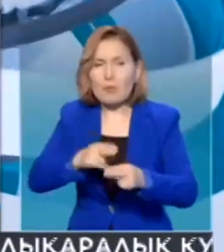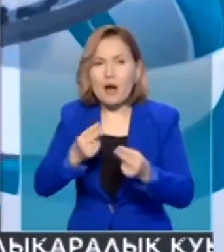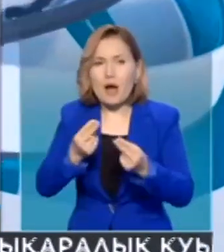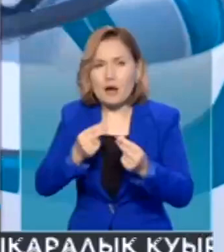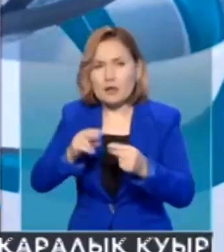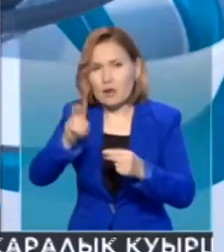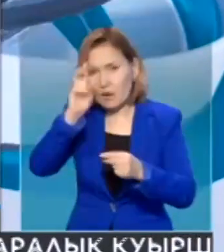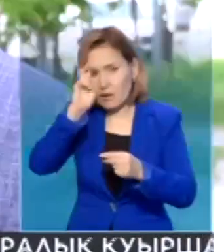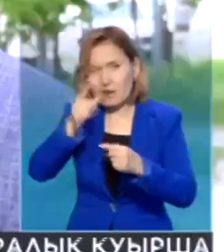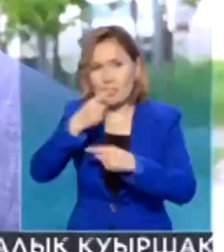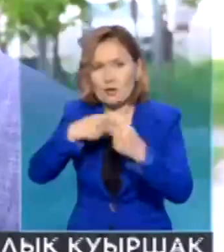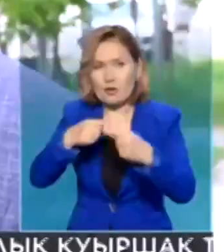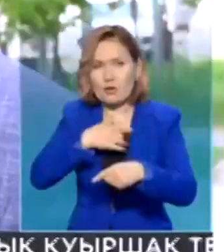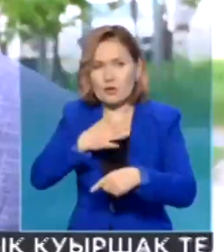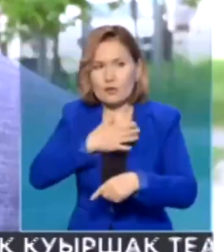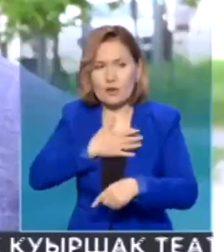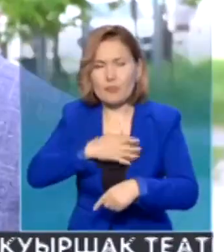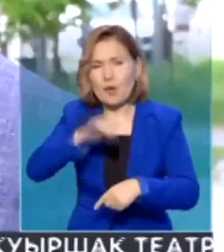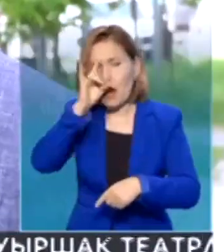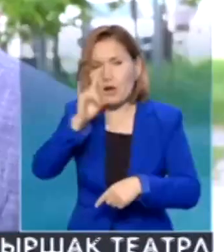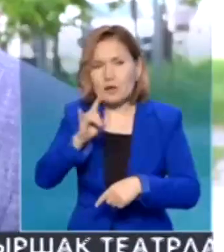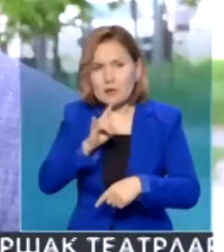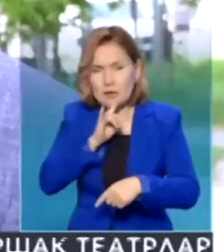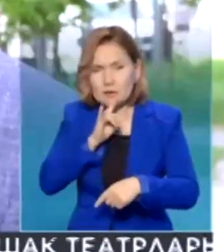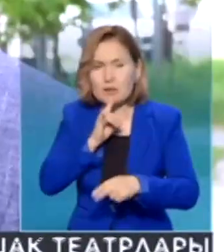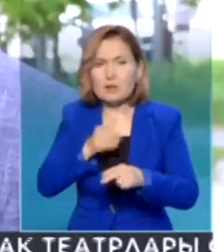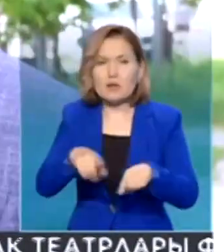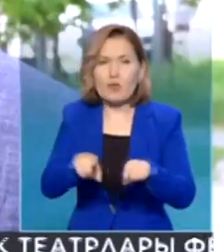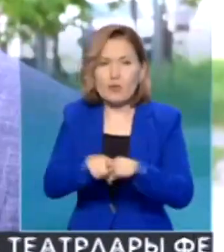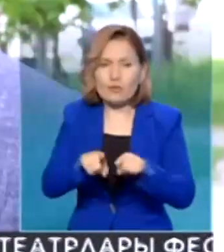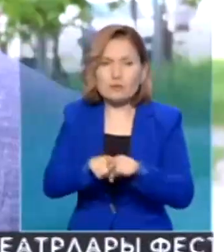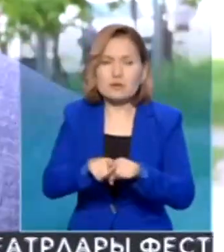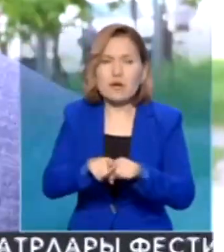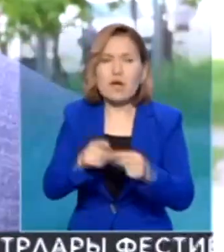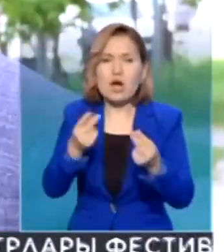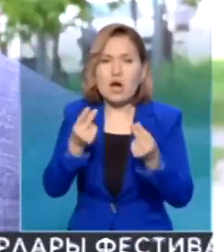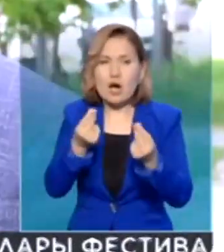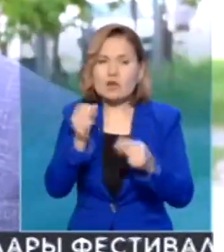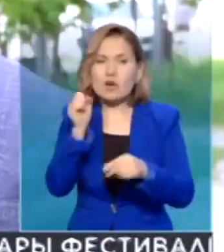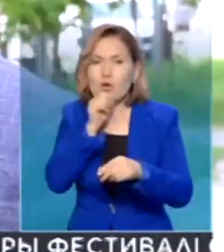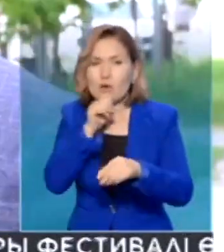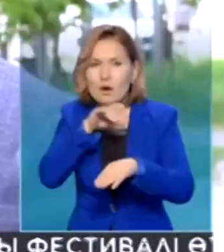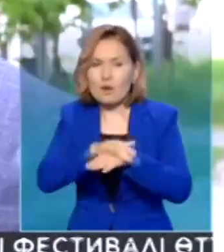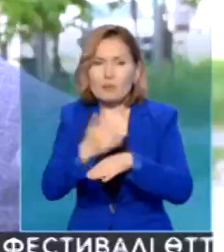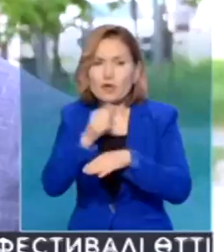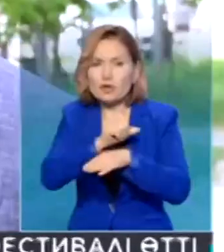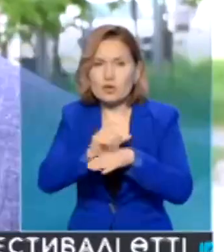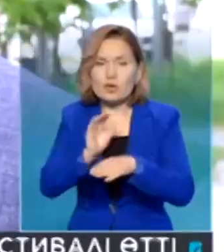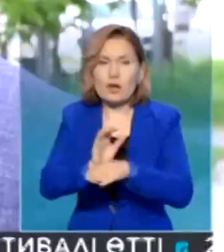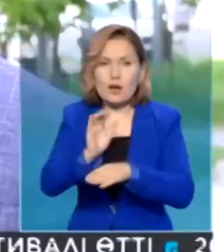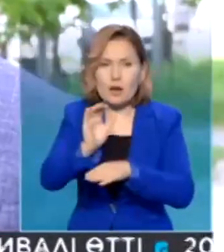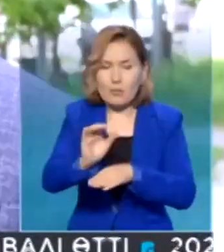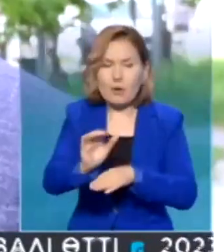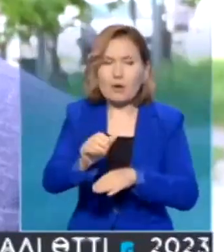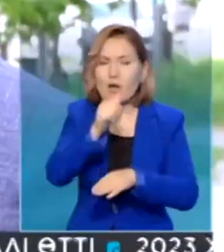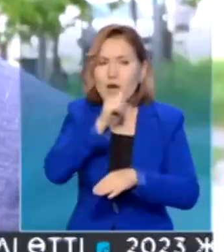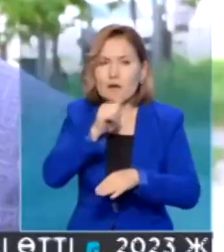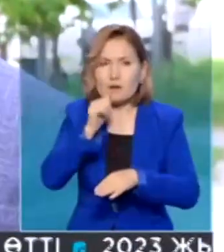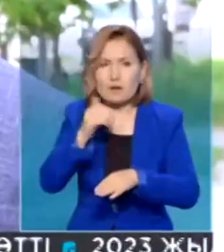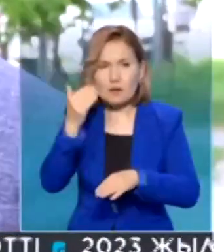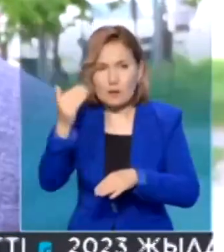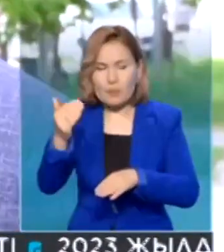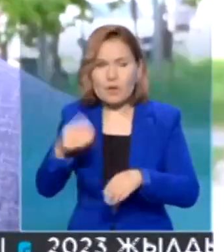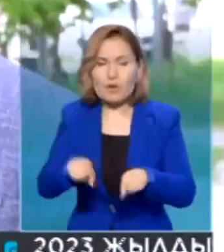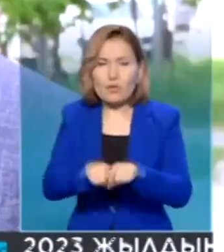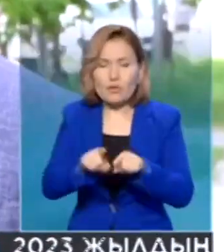ақша қайтарылады. Қазақстанда болғандықтан бұл жердегі Қазақстандағы мамандардың жаңағы тергеуші болсын, жаңағы